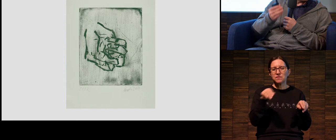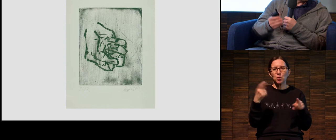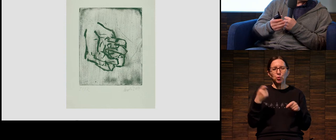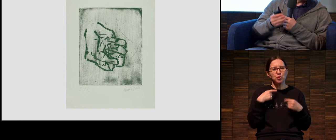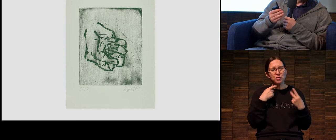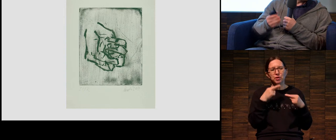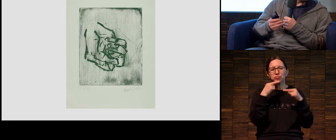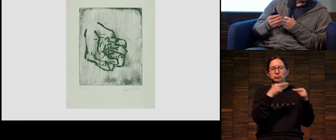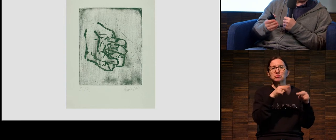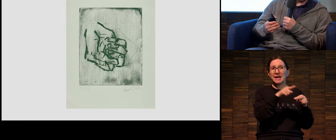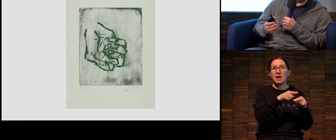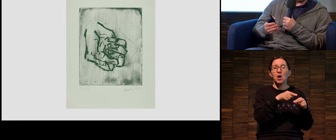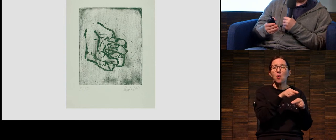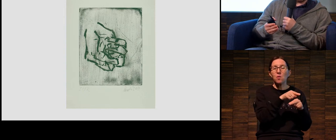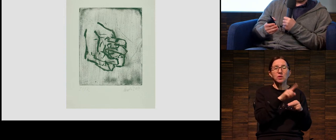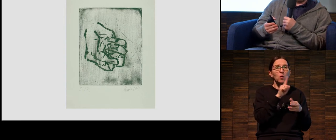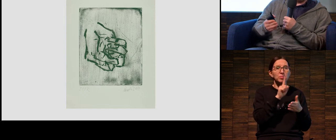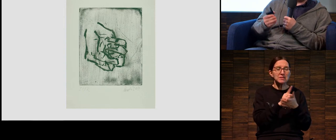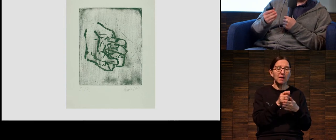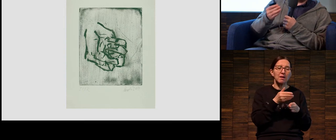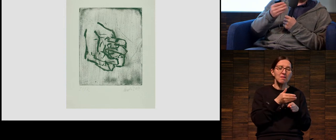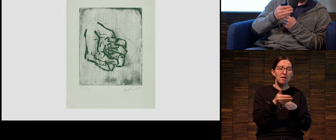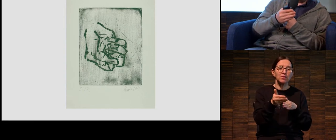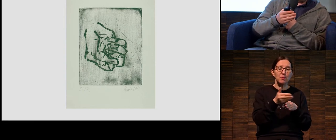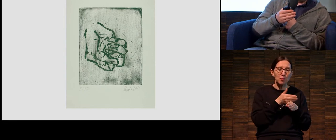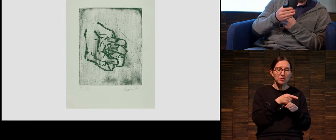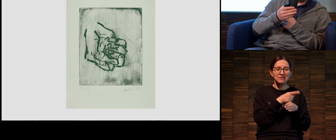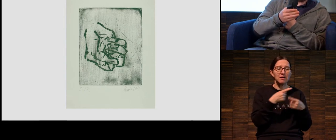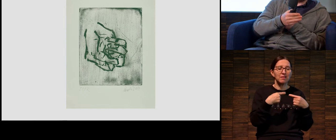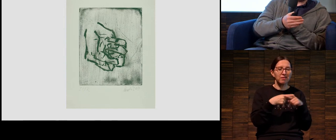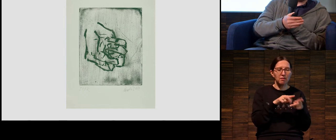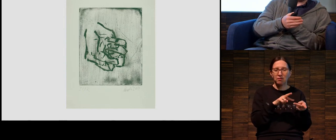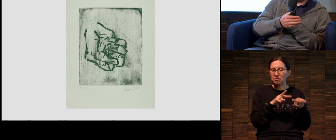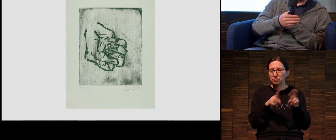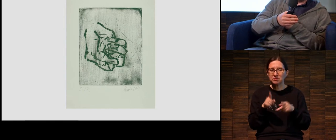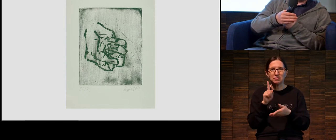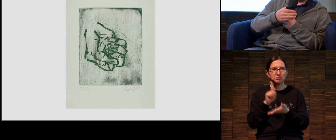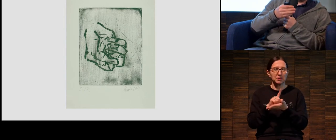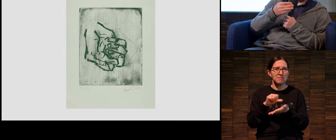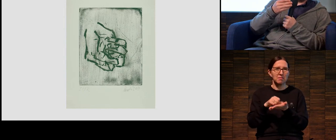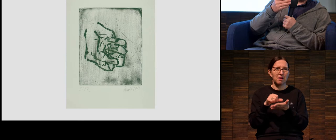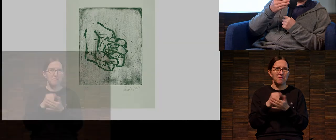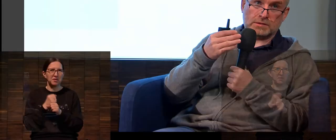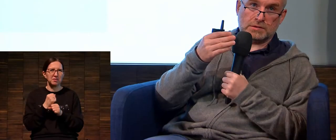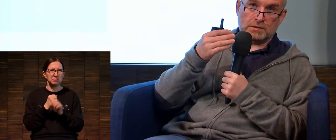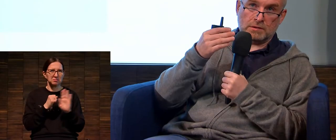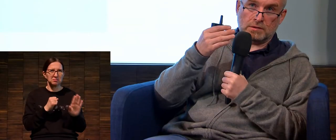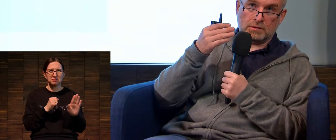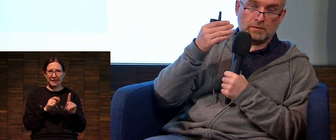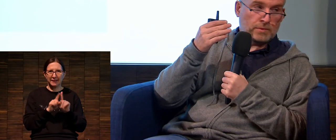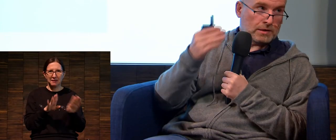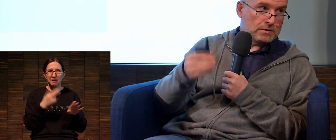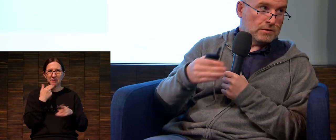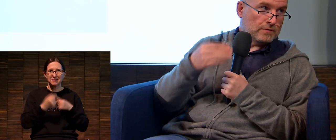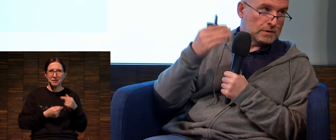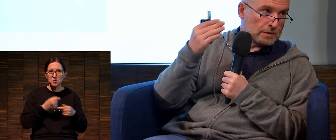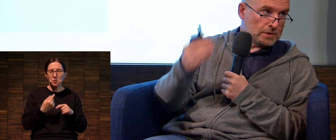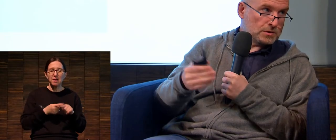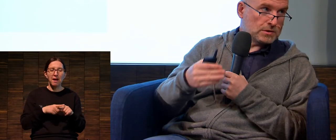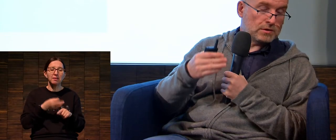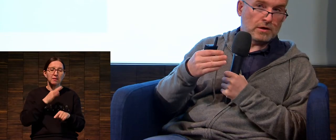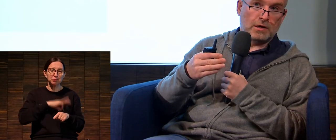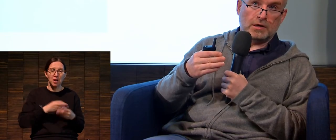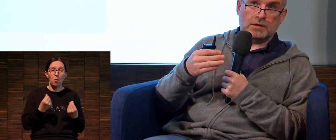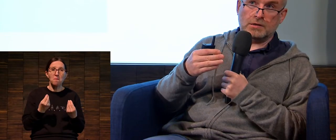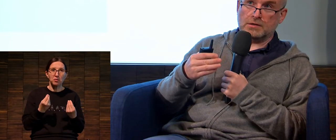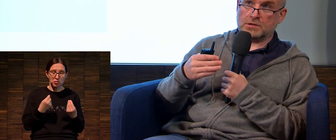обращается к технике печатной графики. этом много смыслов есть и маркетинговых, и